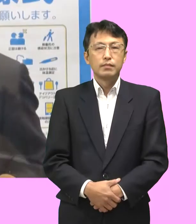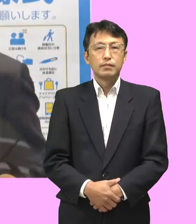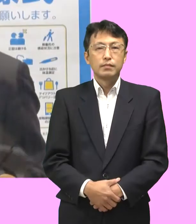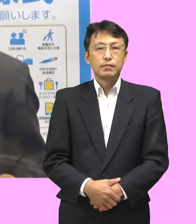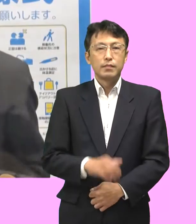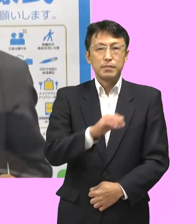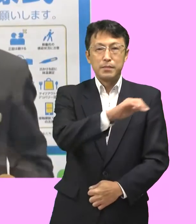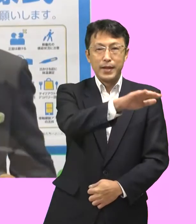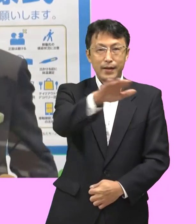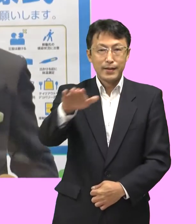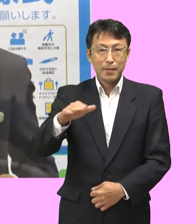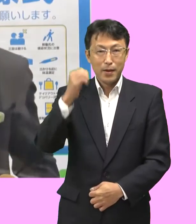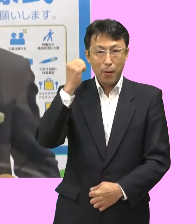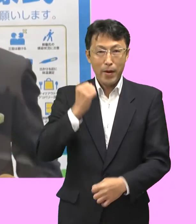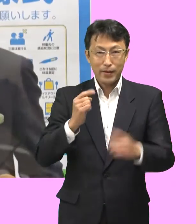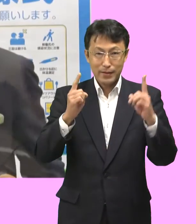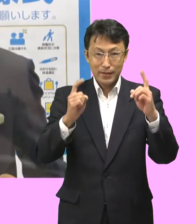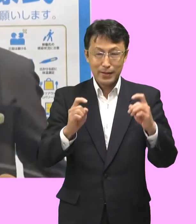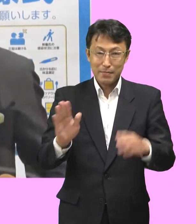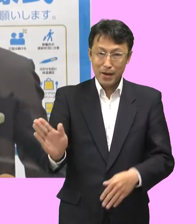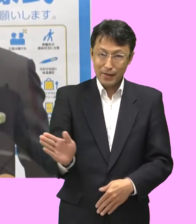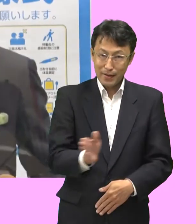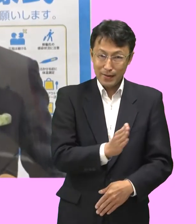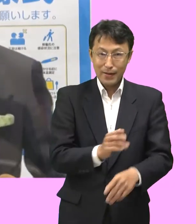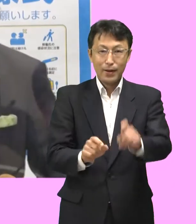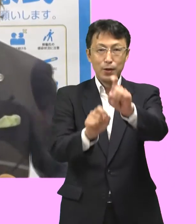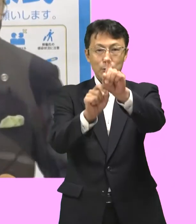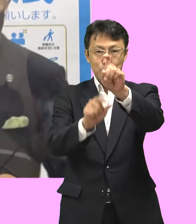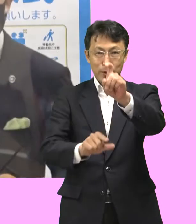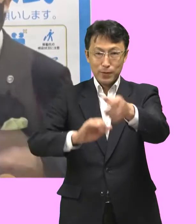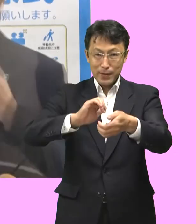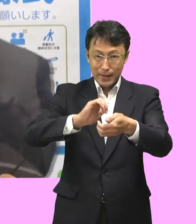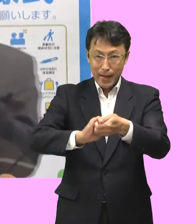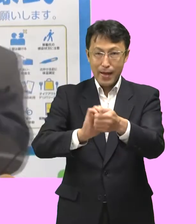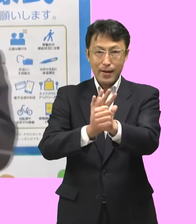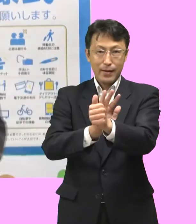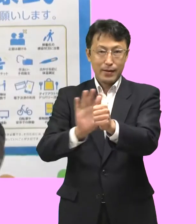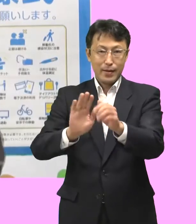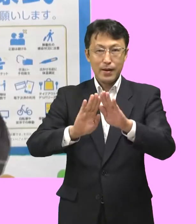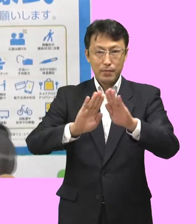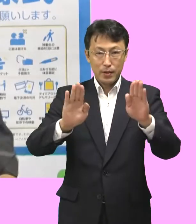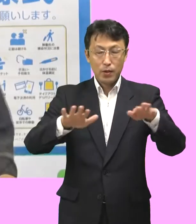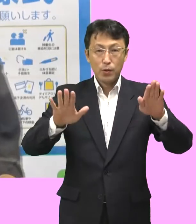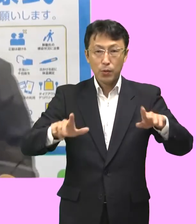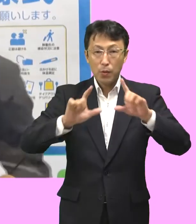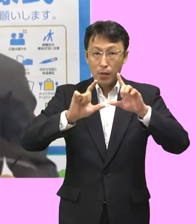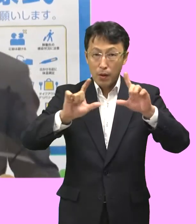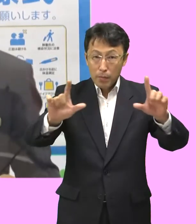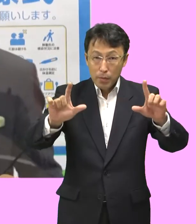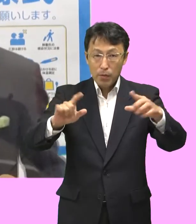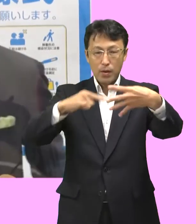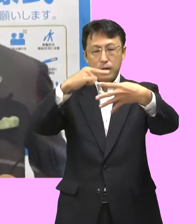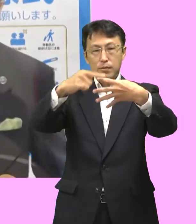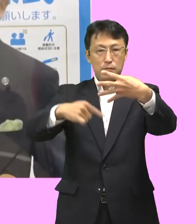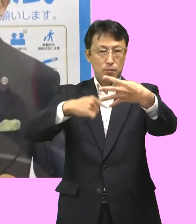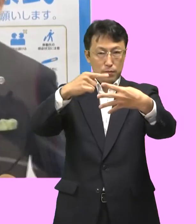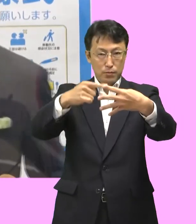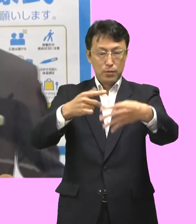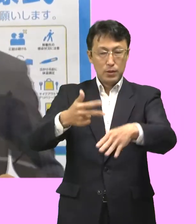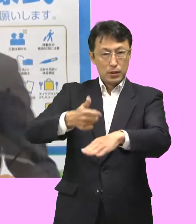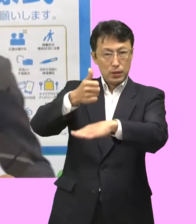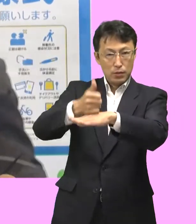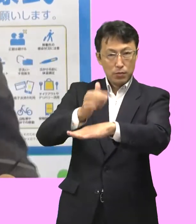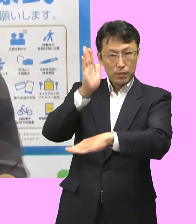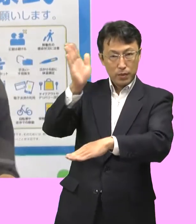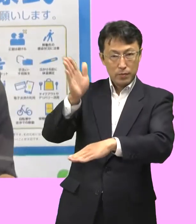はい、皆様おはようございます。ただいまから10月定例記者会見始めます。本日の発表事項要件一括して市長からご説明をいた